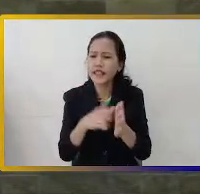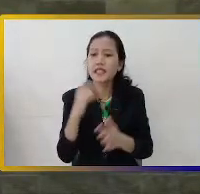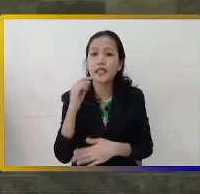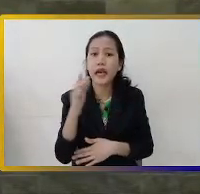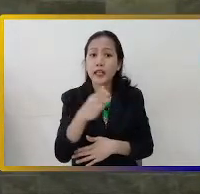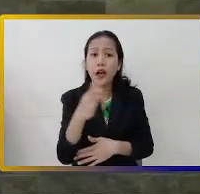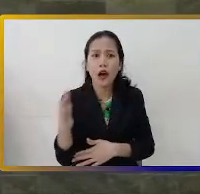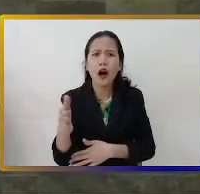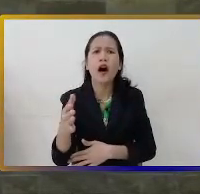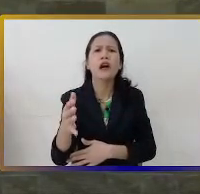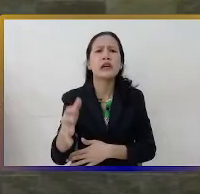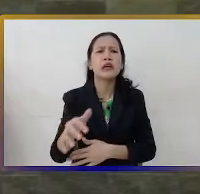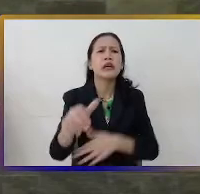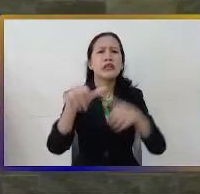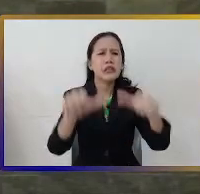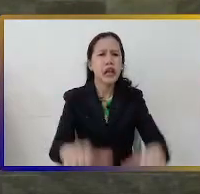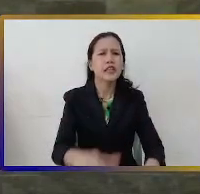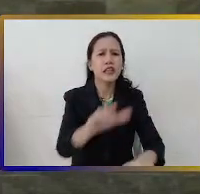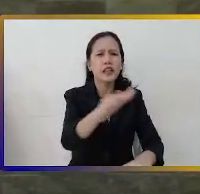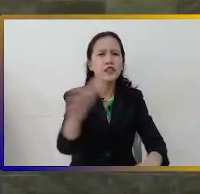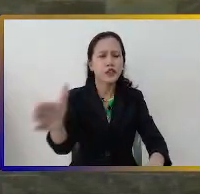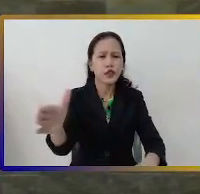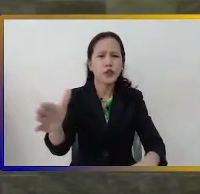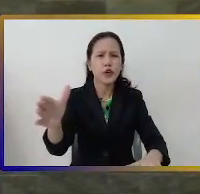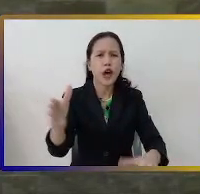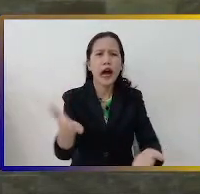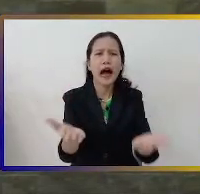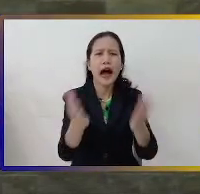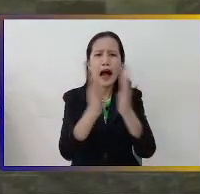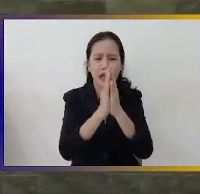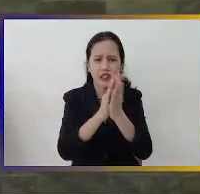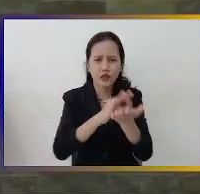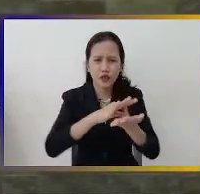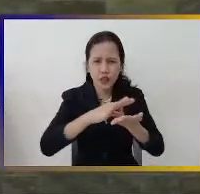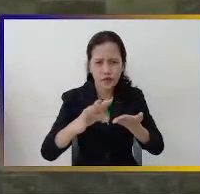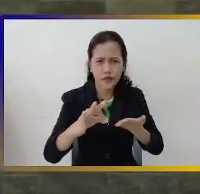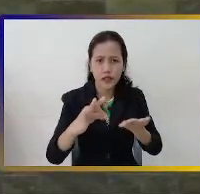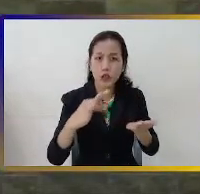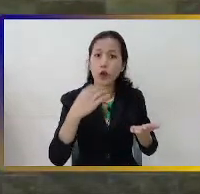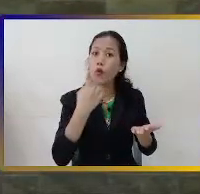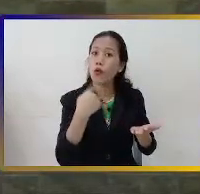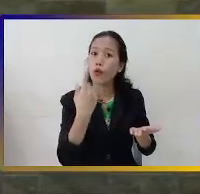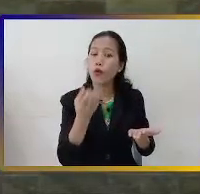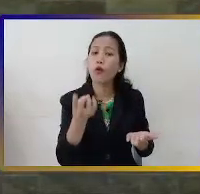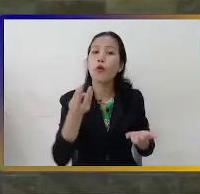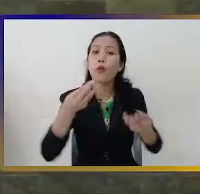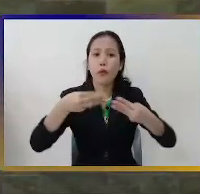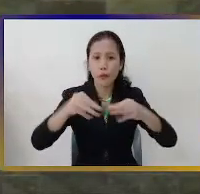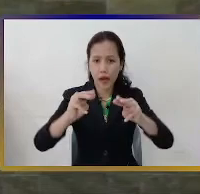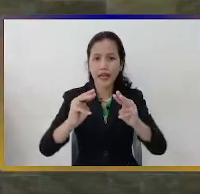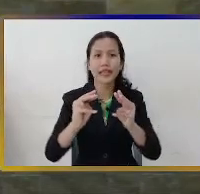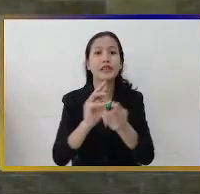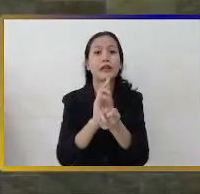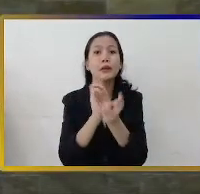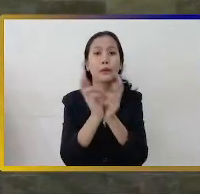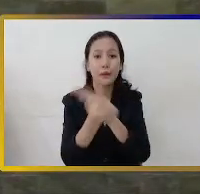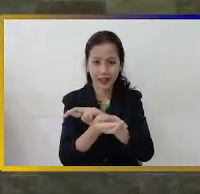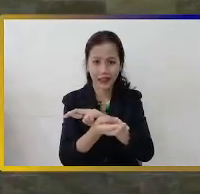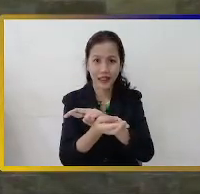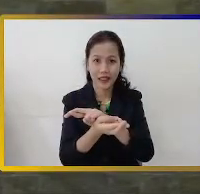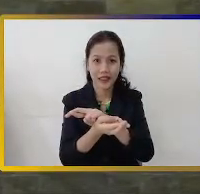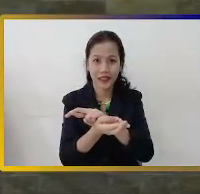Okay? Merong kapatawaran for those that will repent. Okay? Merong kapatawaran doon sa